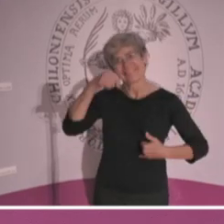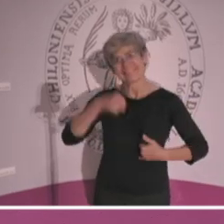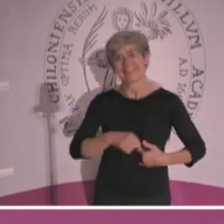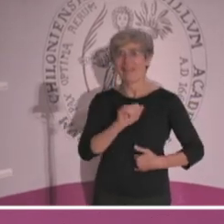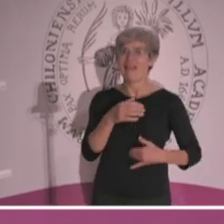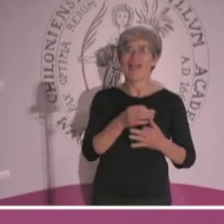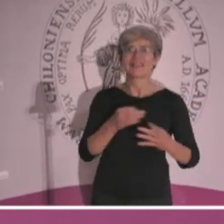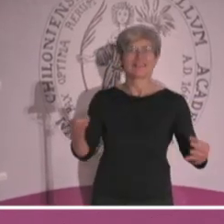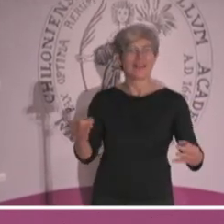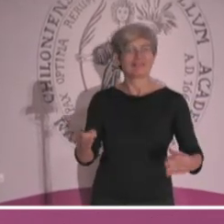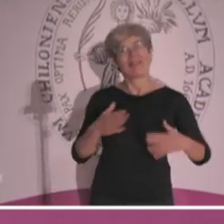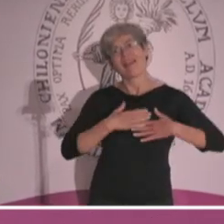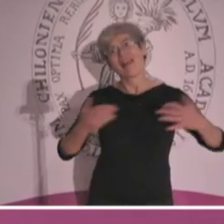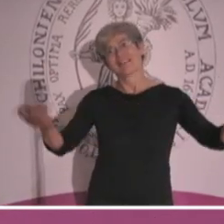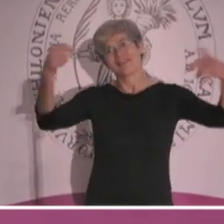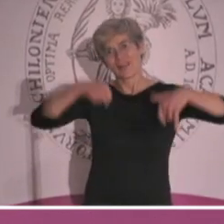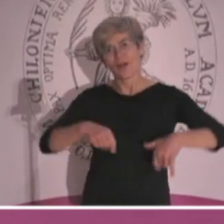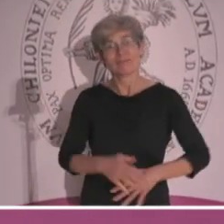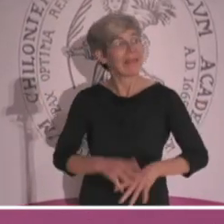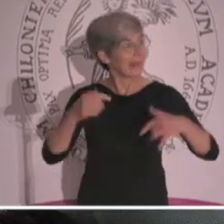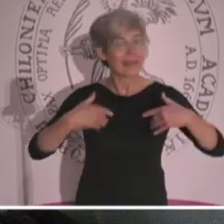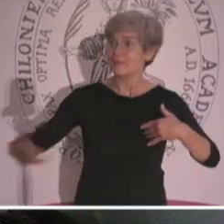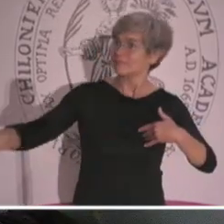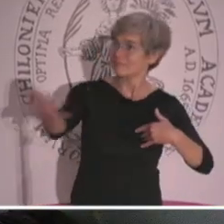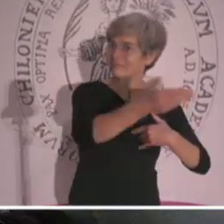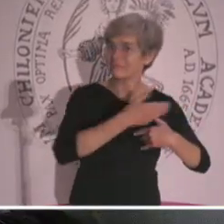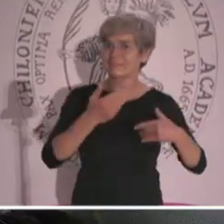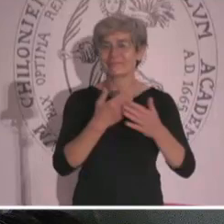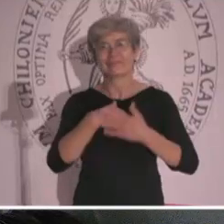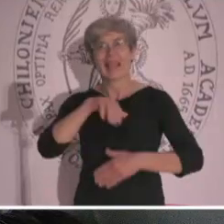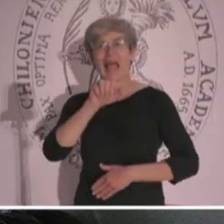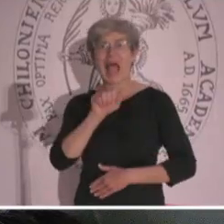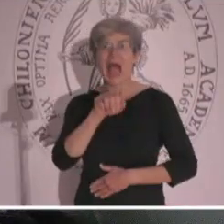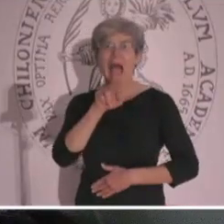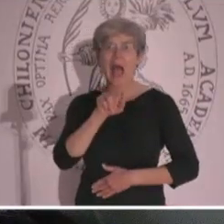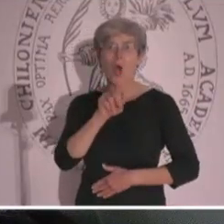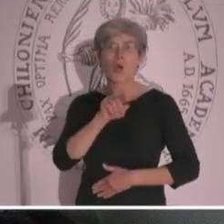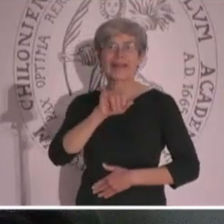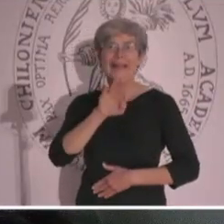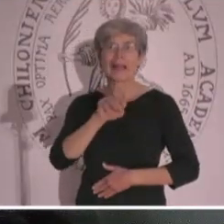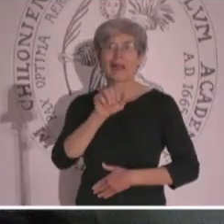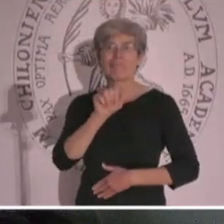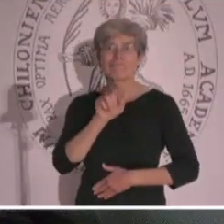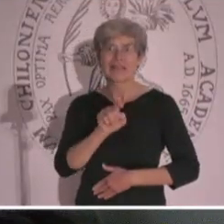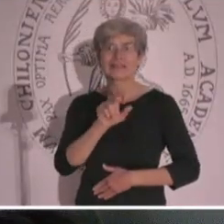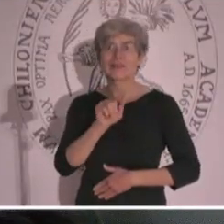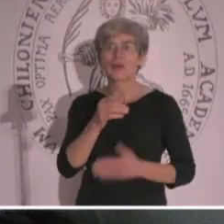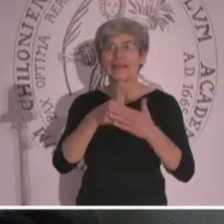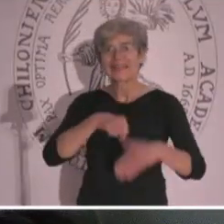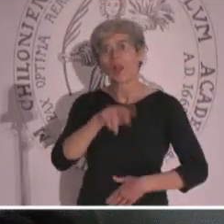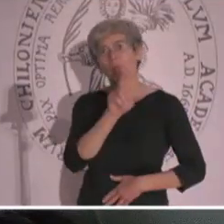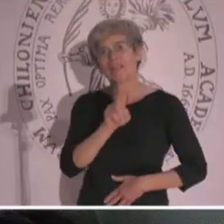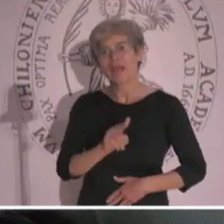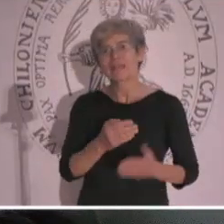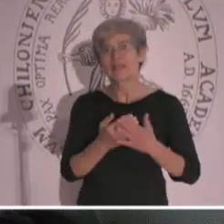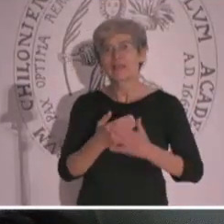Audimax, dem größten Hörsaal unserer Universität. Es ist einfach toll, dass wir heute hier in Präsenz sein können. Ich schaue hier